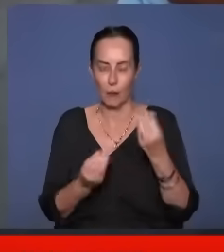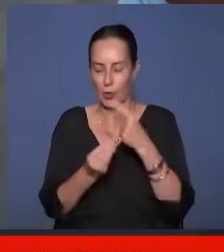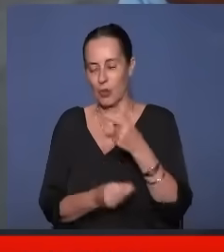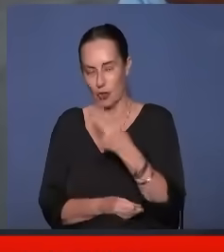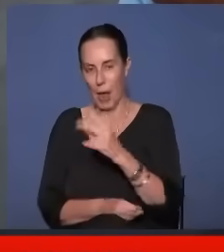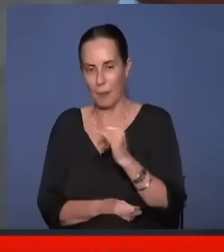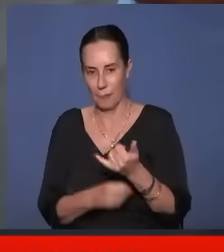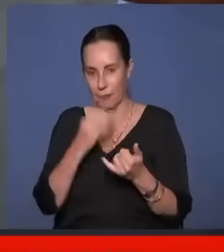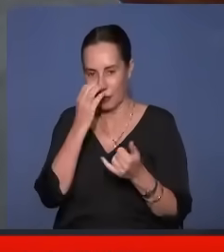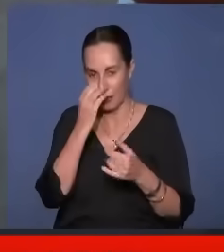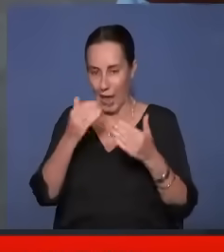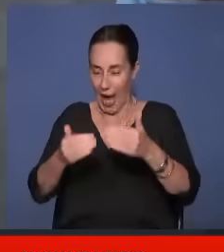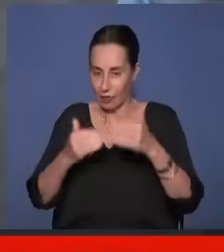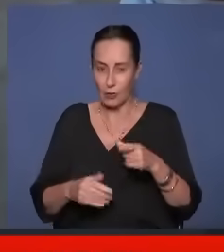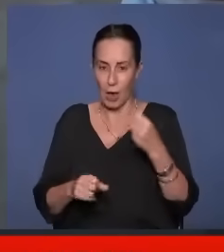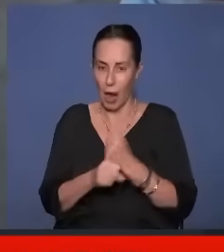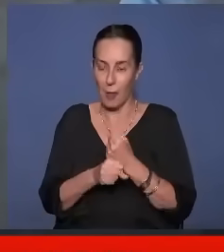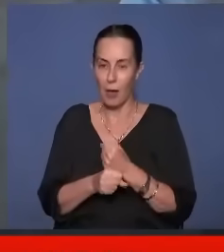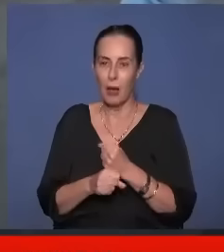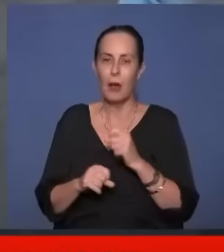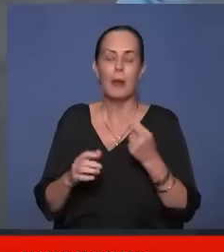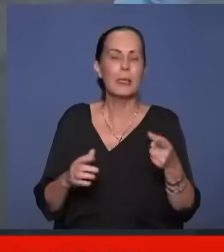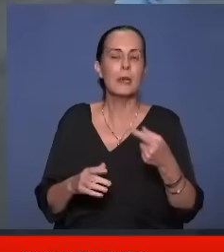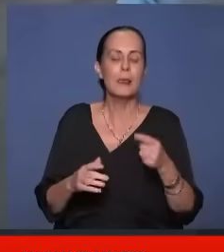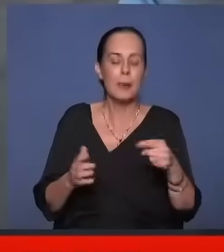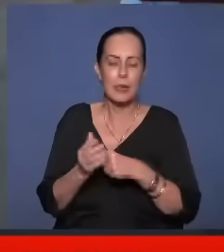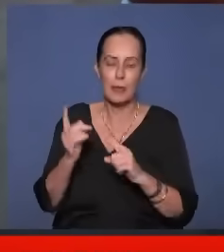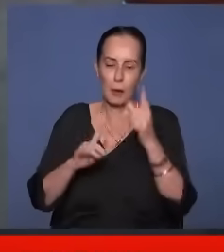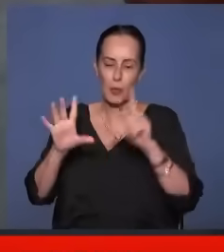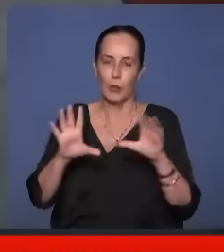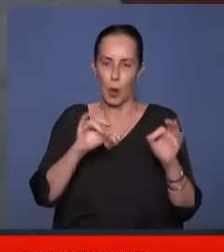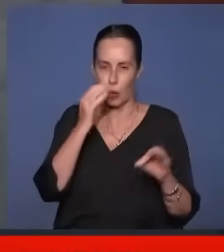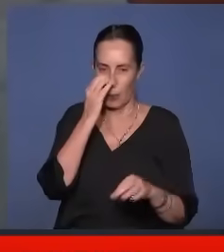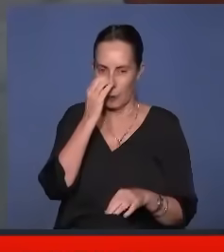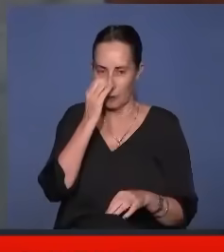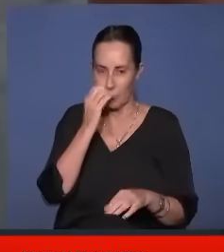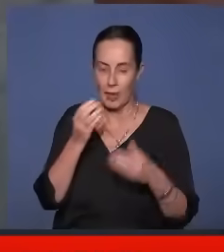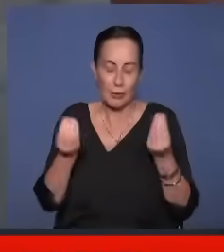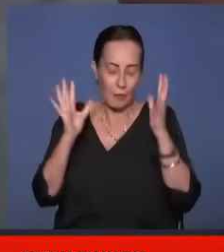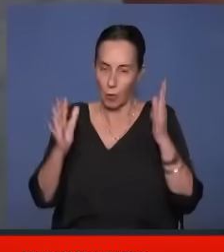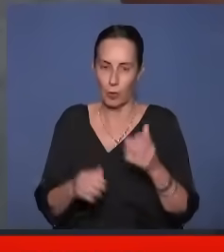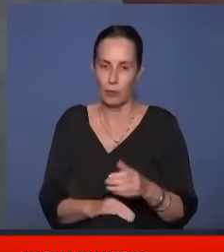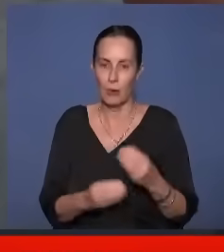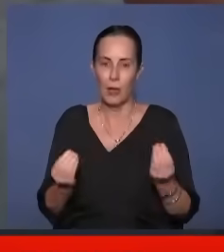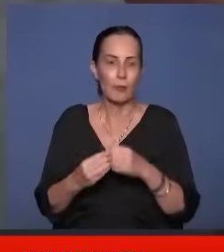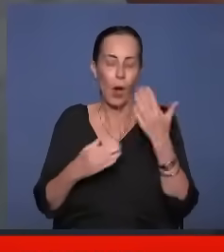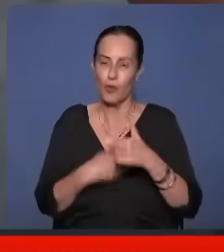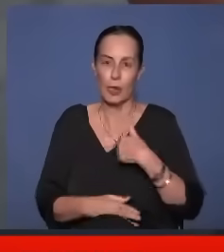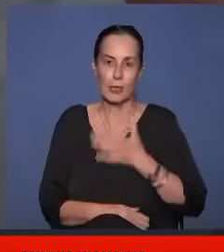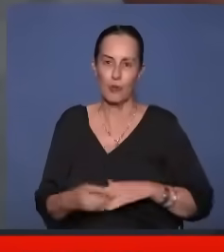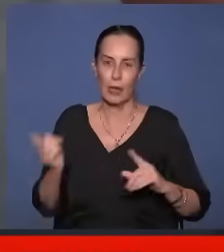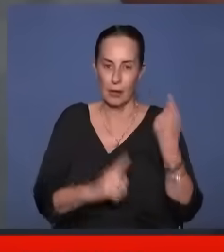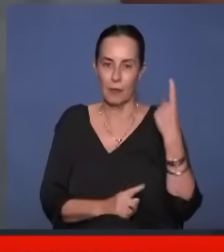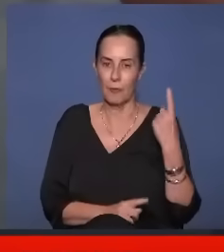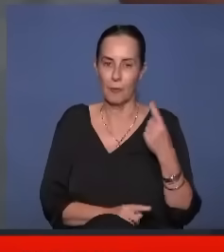שתיים. ההתנתקות היא זאת שגרמה למה שקרה בשביעי באוקטובר, לזוועתנו. הדבר האחרון שרצינו שיקרה,